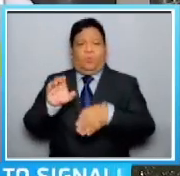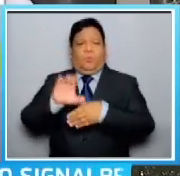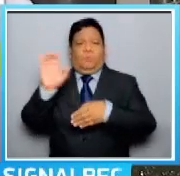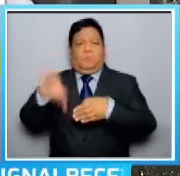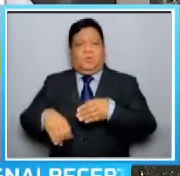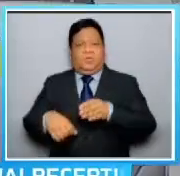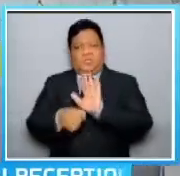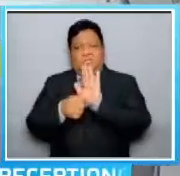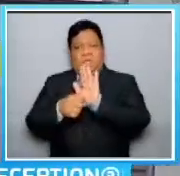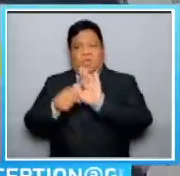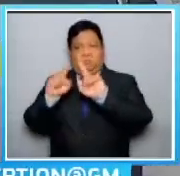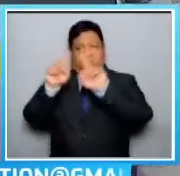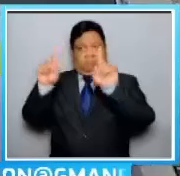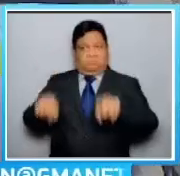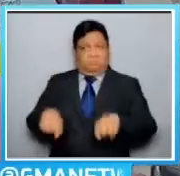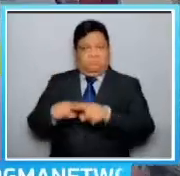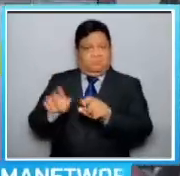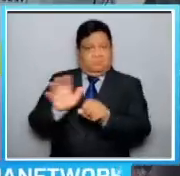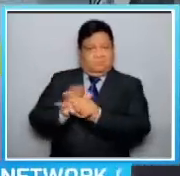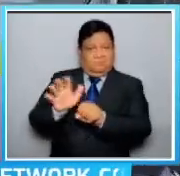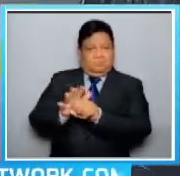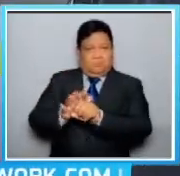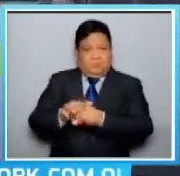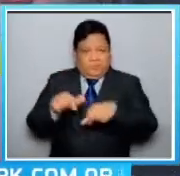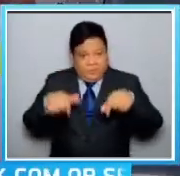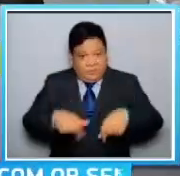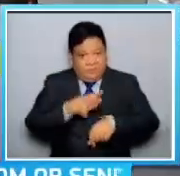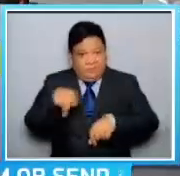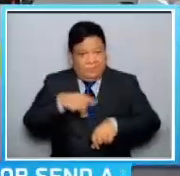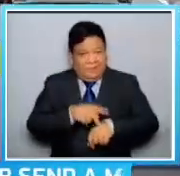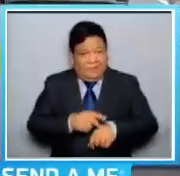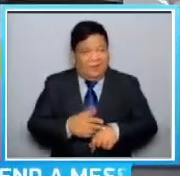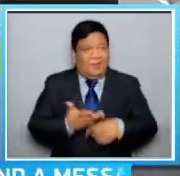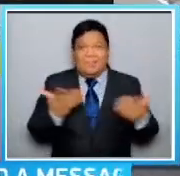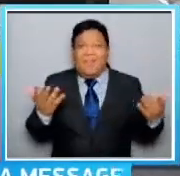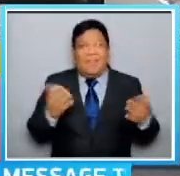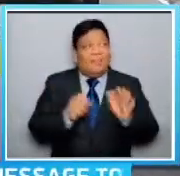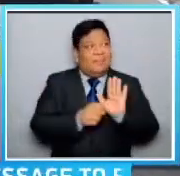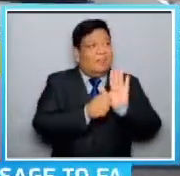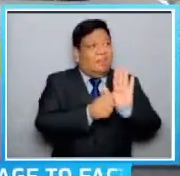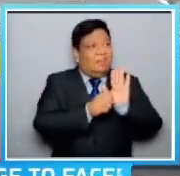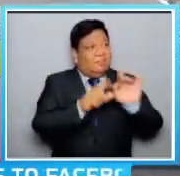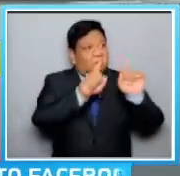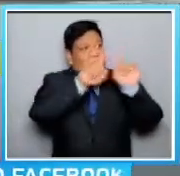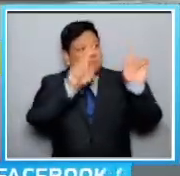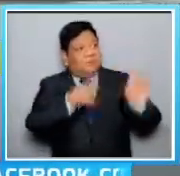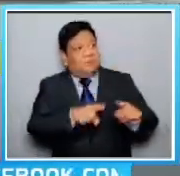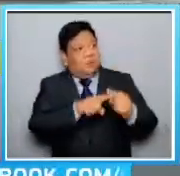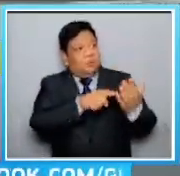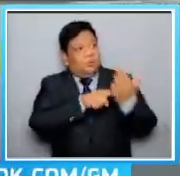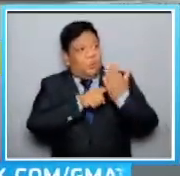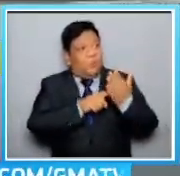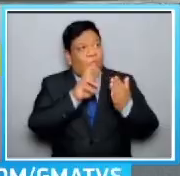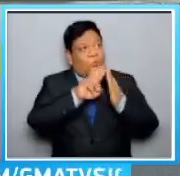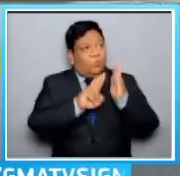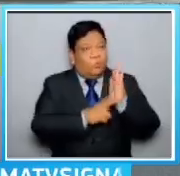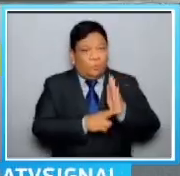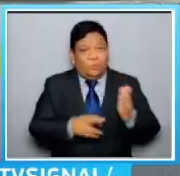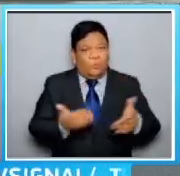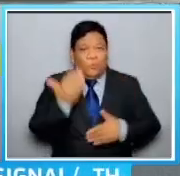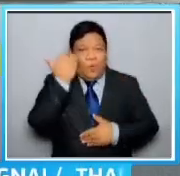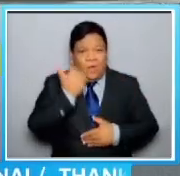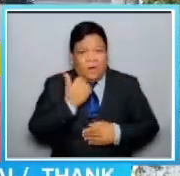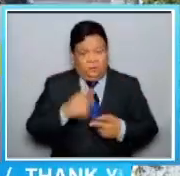eh, tignan mo, kulang-kulang ang road signs, signages, sira, lubak ang